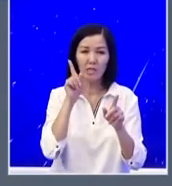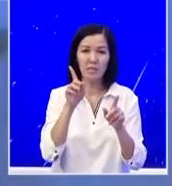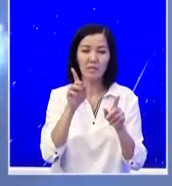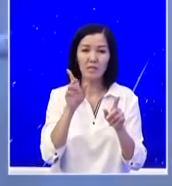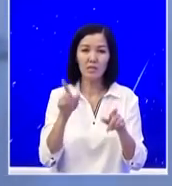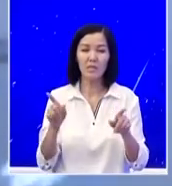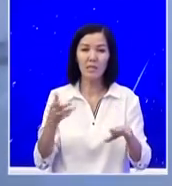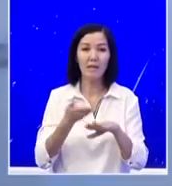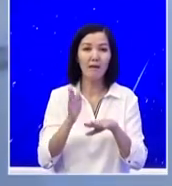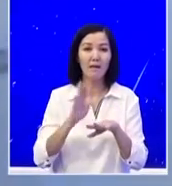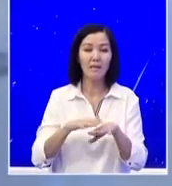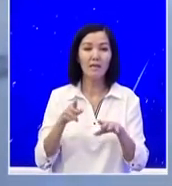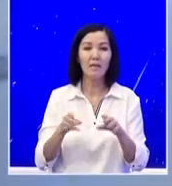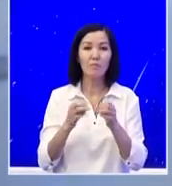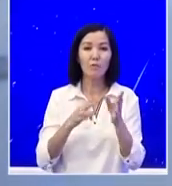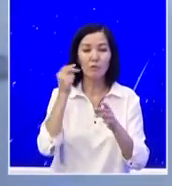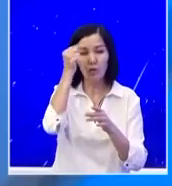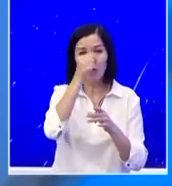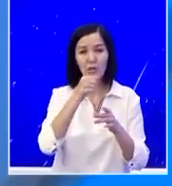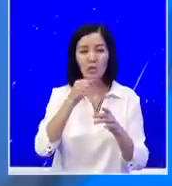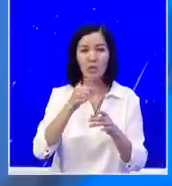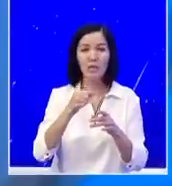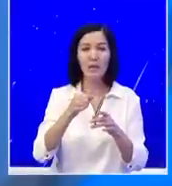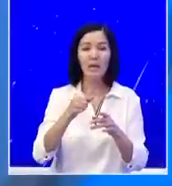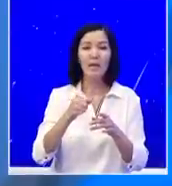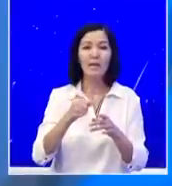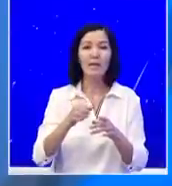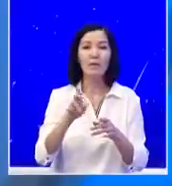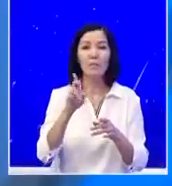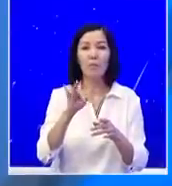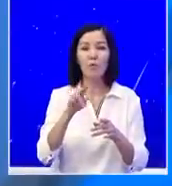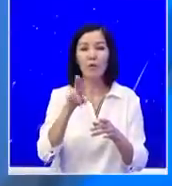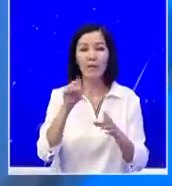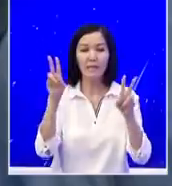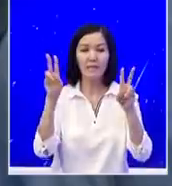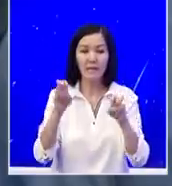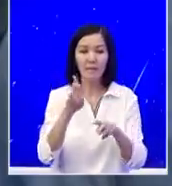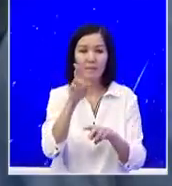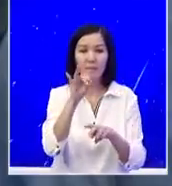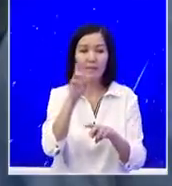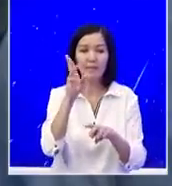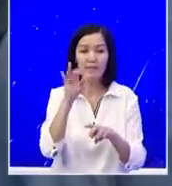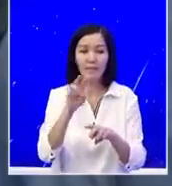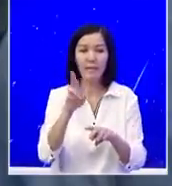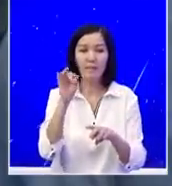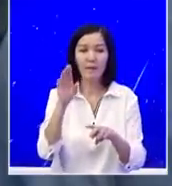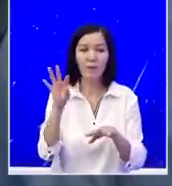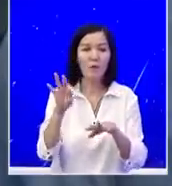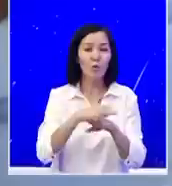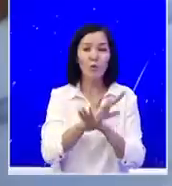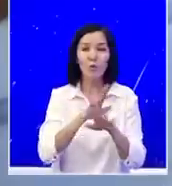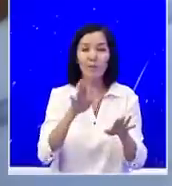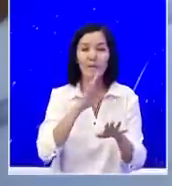Көмектесейік. Бұл 2017 жылғы кадр. Сүр бойдақтар тақырыбындағы бағдарламада Бейсен Абайұлы елімізде үйленбеген қыздар